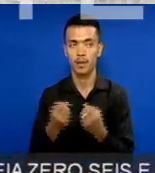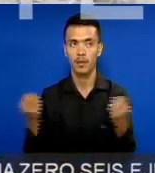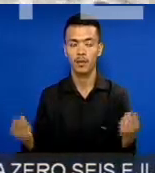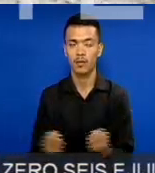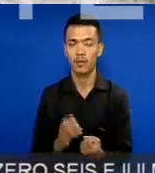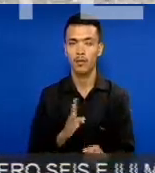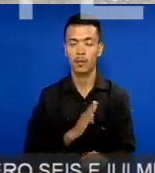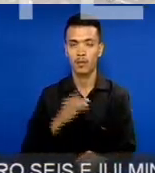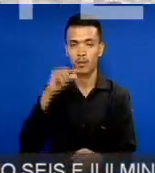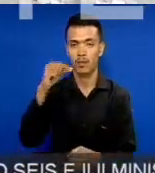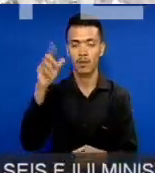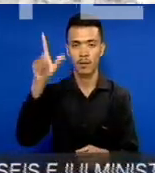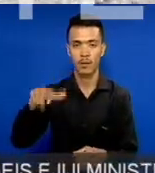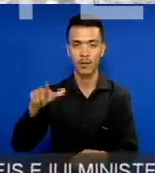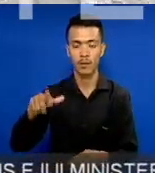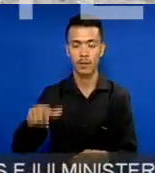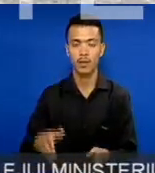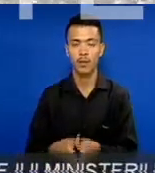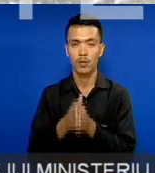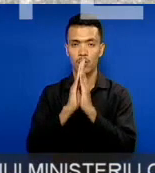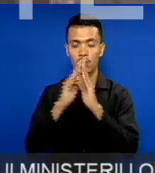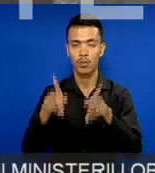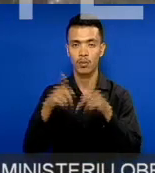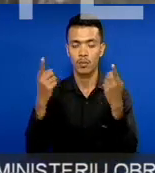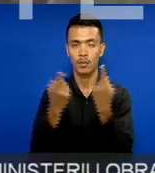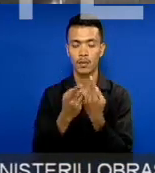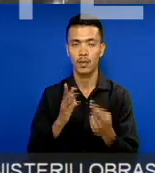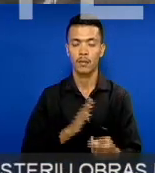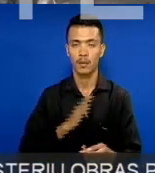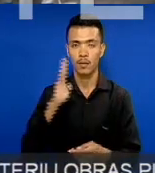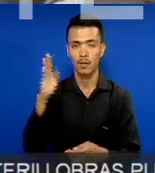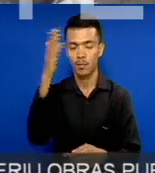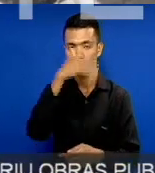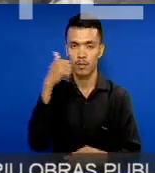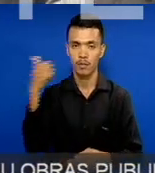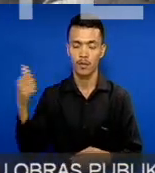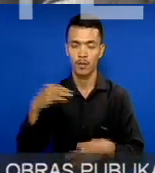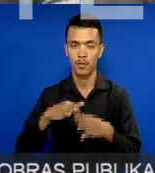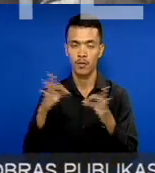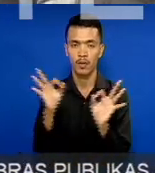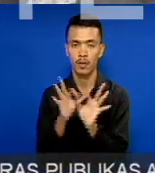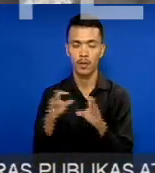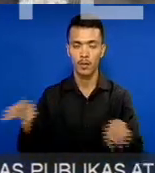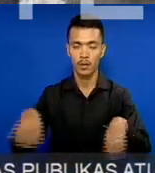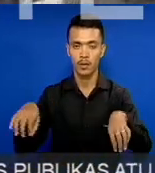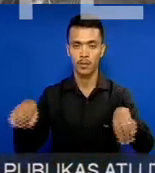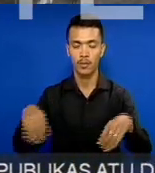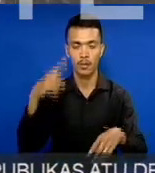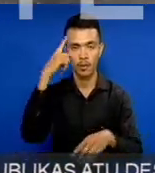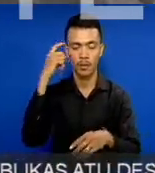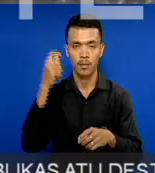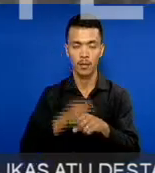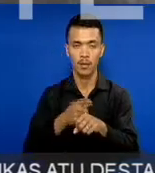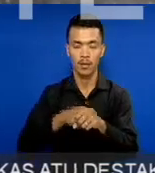batugade lautarde, tambanen ia zizi ba kompanya balibofura. Atua selera projeto ne, tamba tempo udang korenti